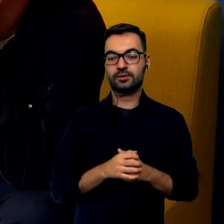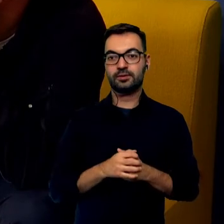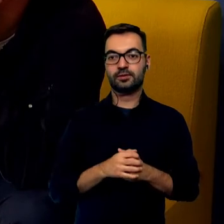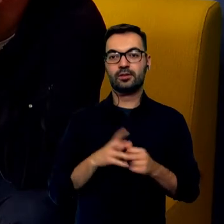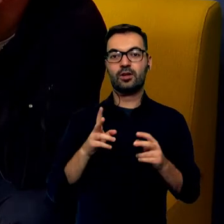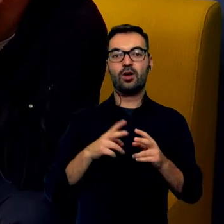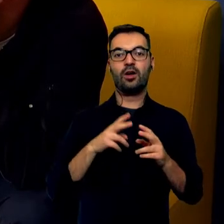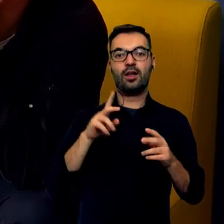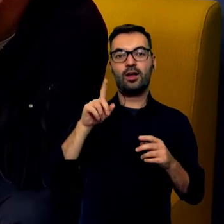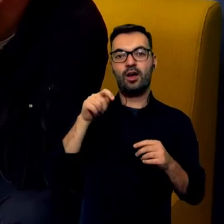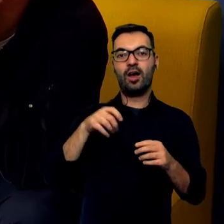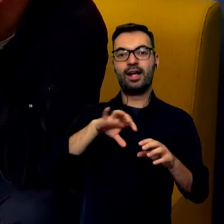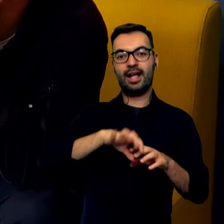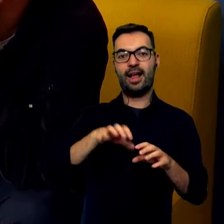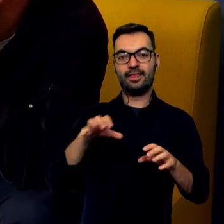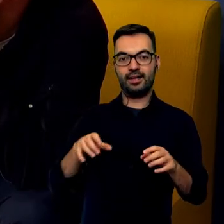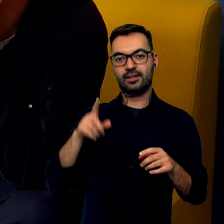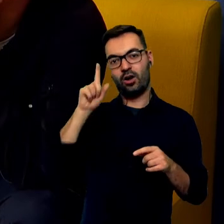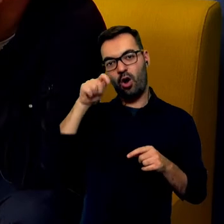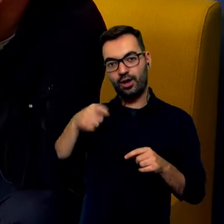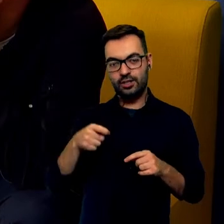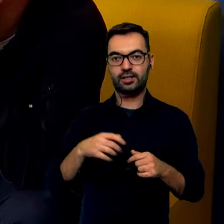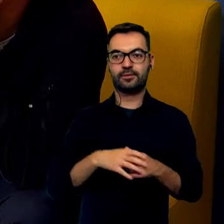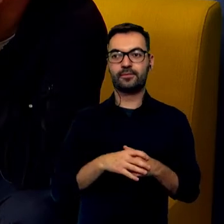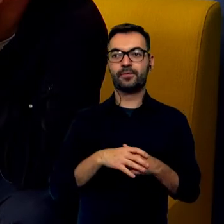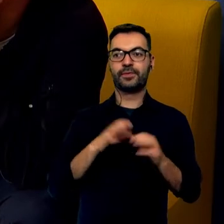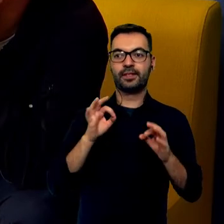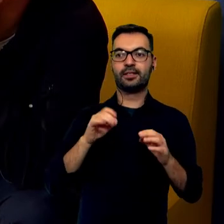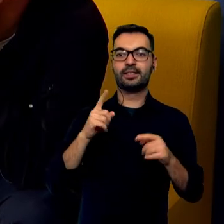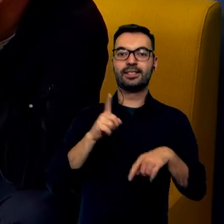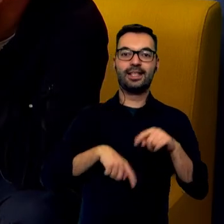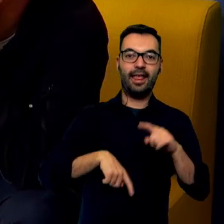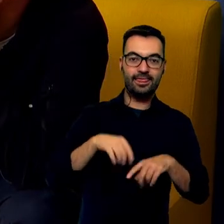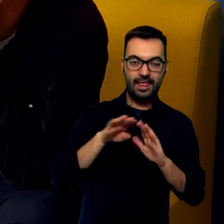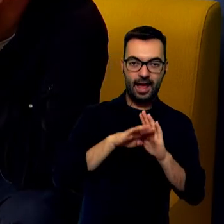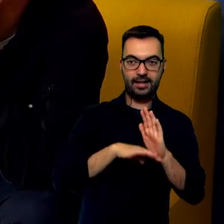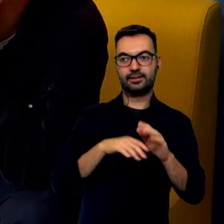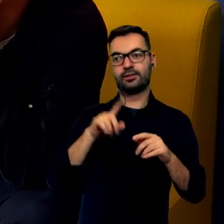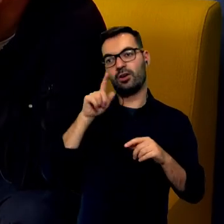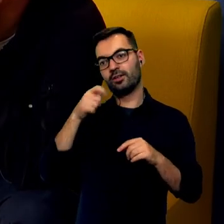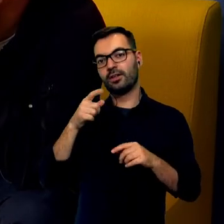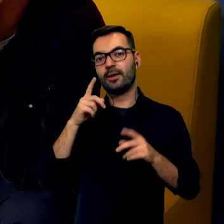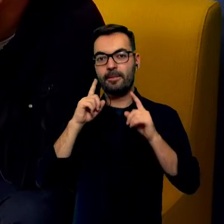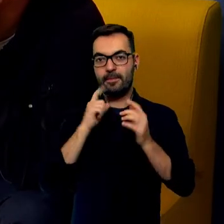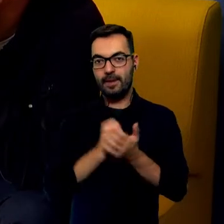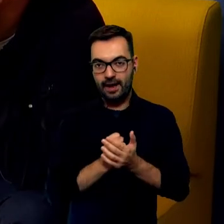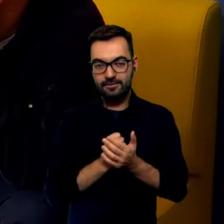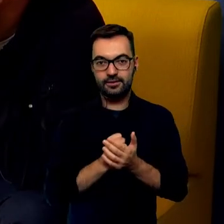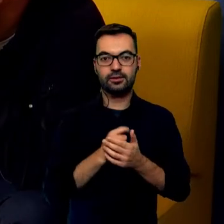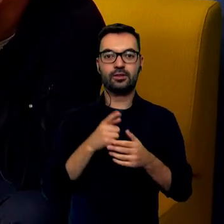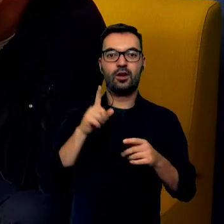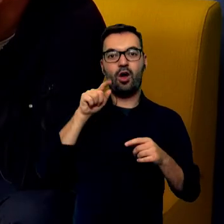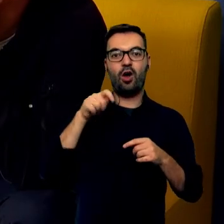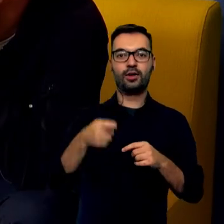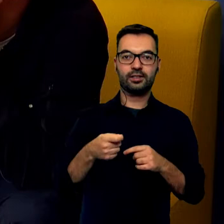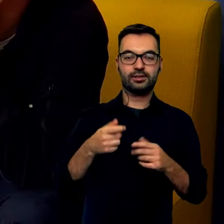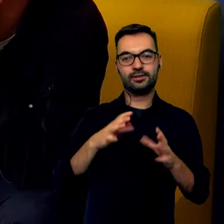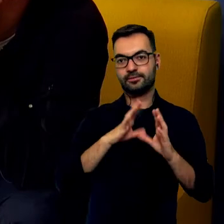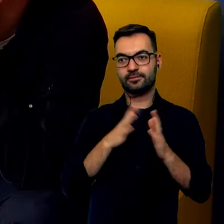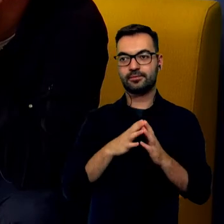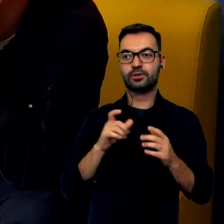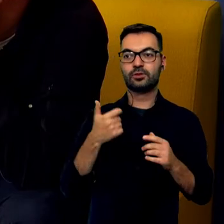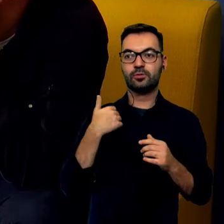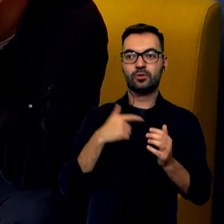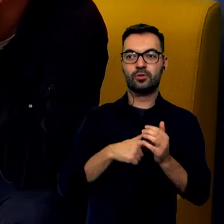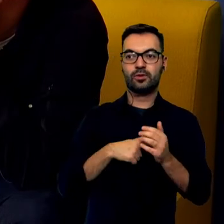te określenie tych kategorii, określenie dzisiaj standardów, określenie praw, określenie i to, co